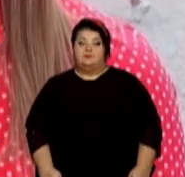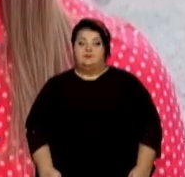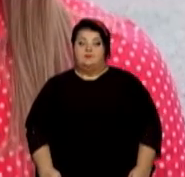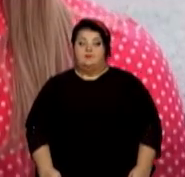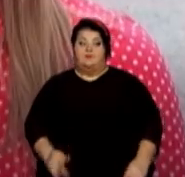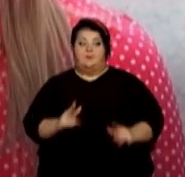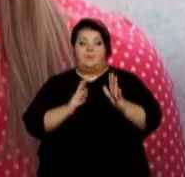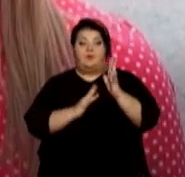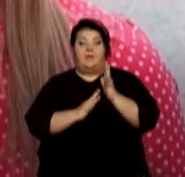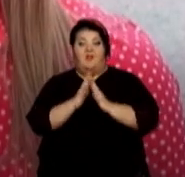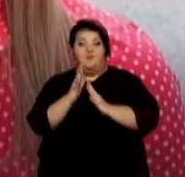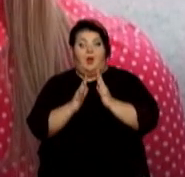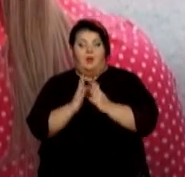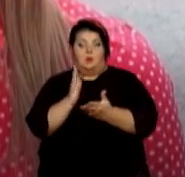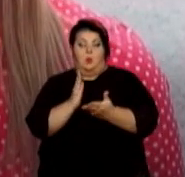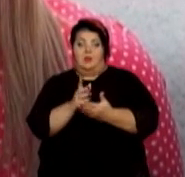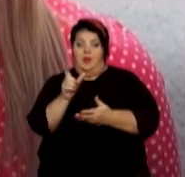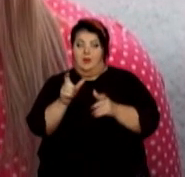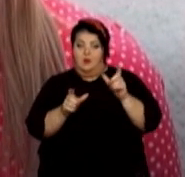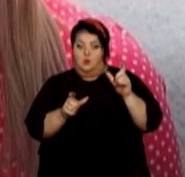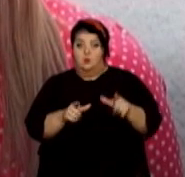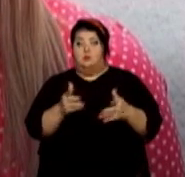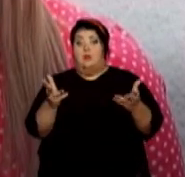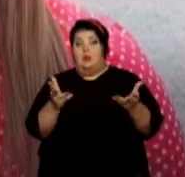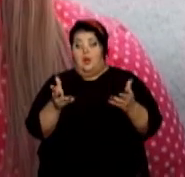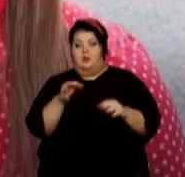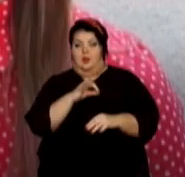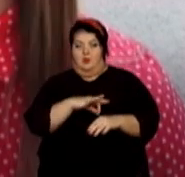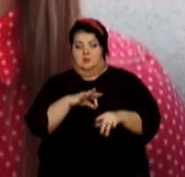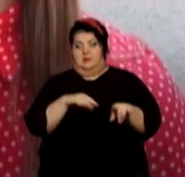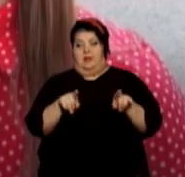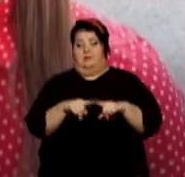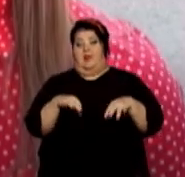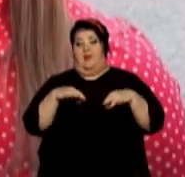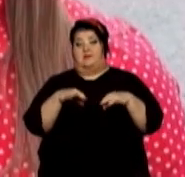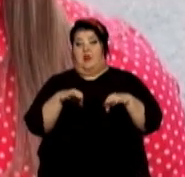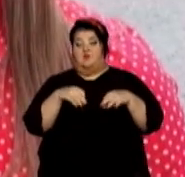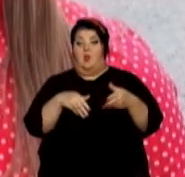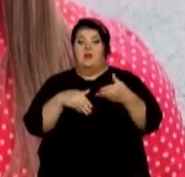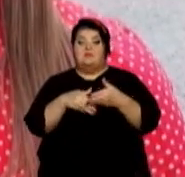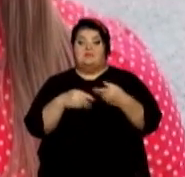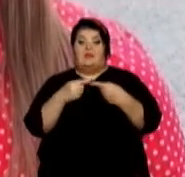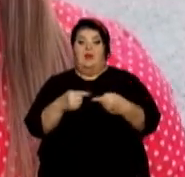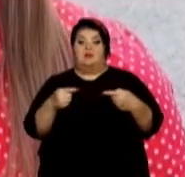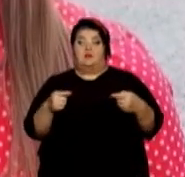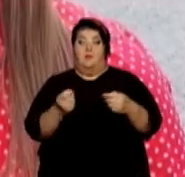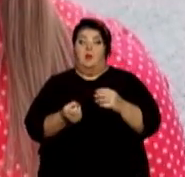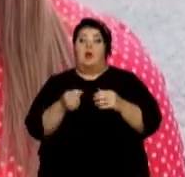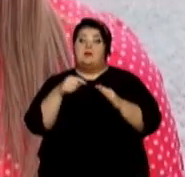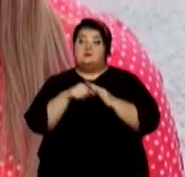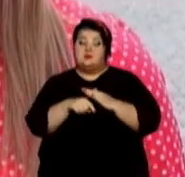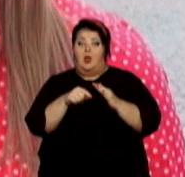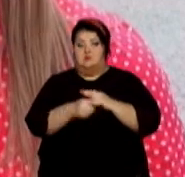У парку є люди, які в тому числі користуються такими транспортними засобами, а значить породжують попит на те,